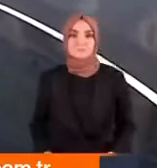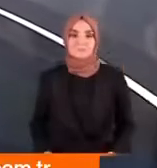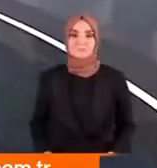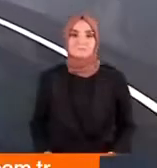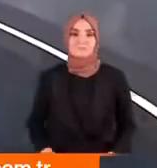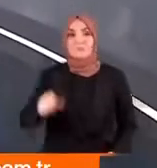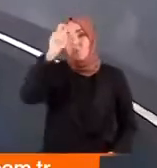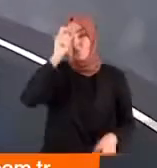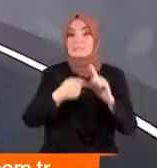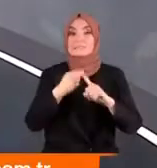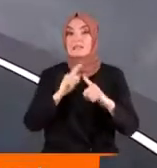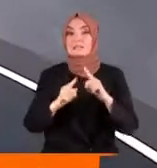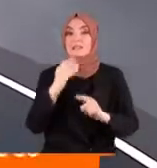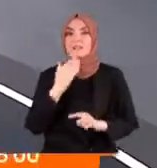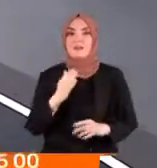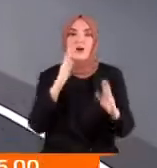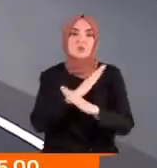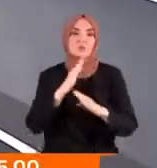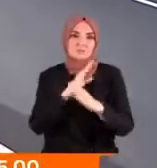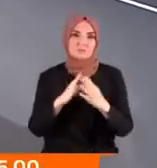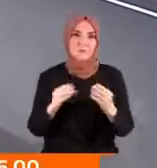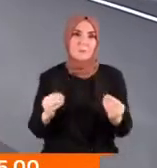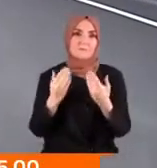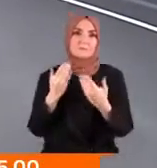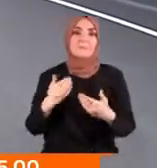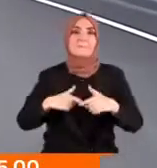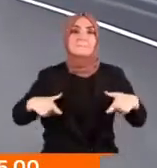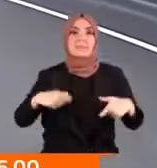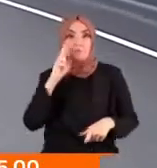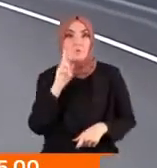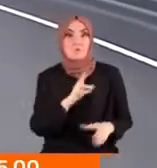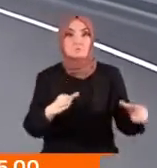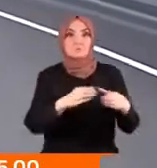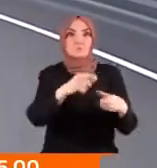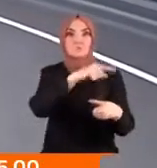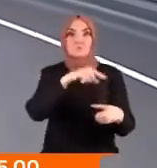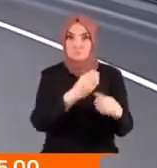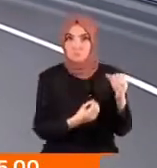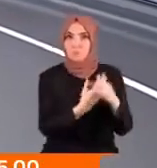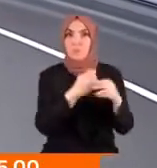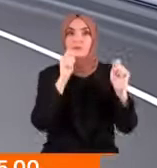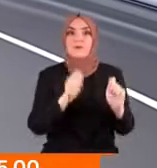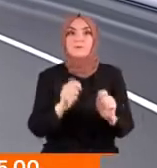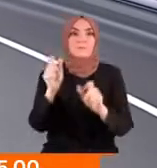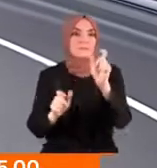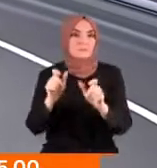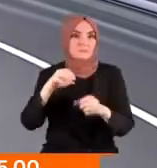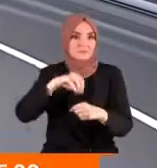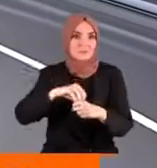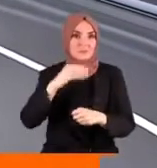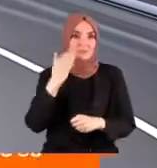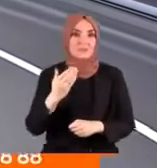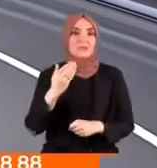Ve Türk siyasetinin acı kaybı. Milli Görüş Hareketleri'nin kurucusundan Saadet Partisi Yüksek İstişare Kurulu Başkanı Oğuzhan